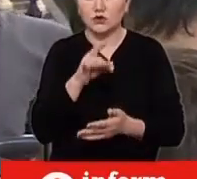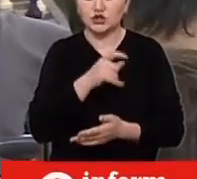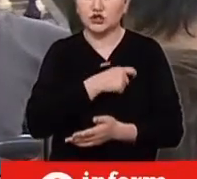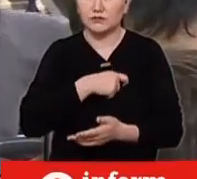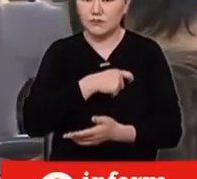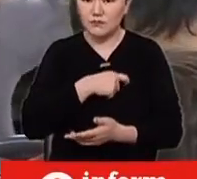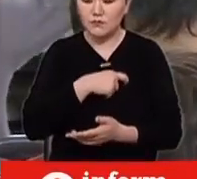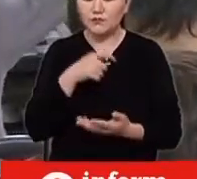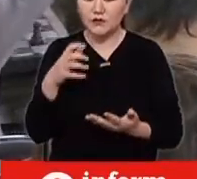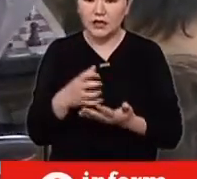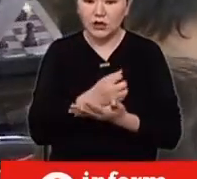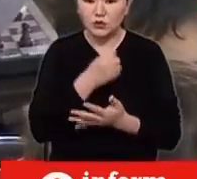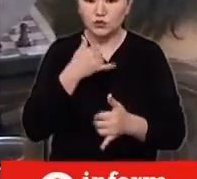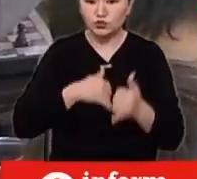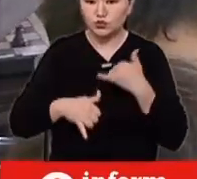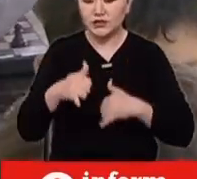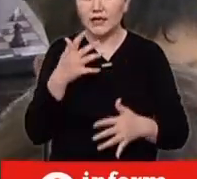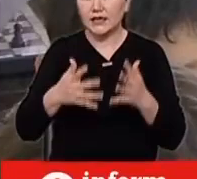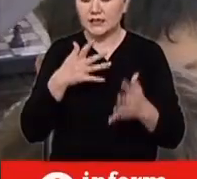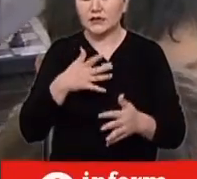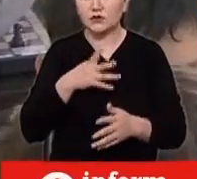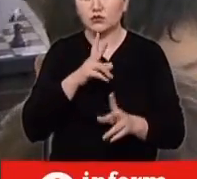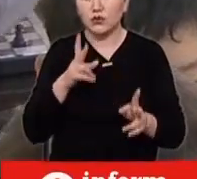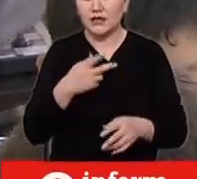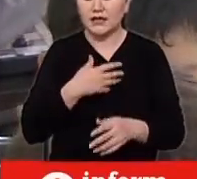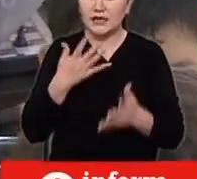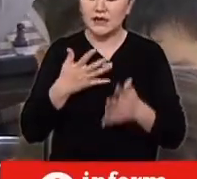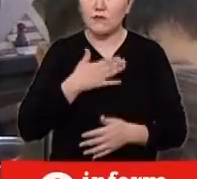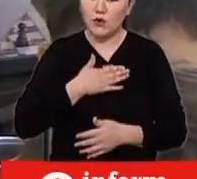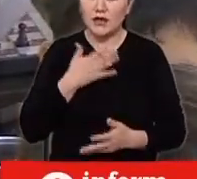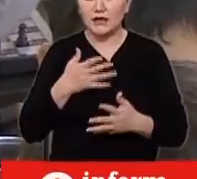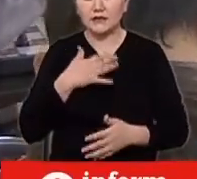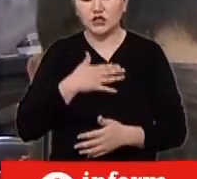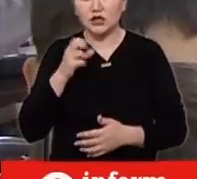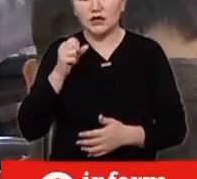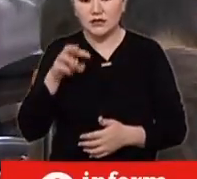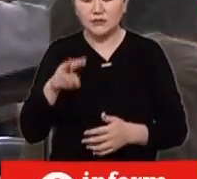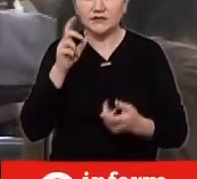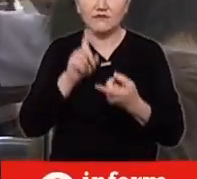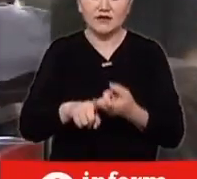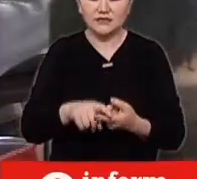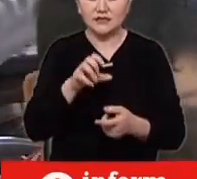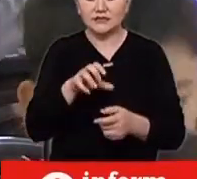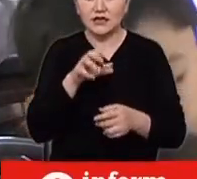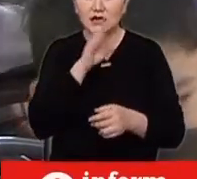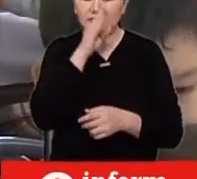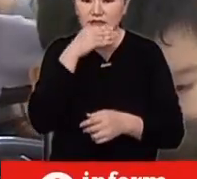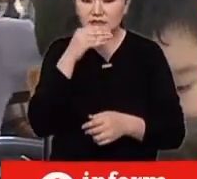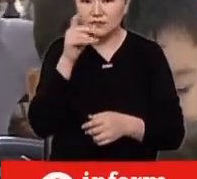И кто-то из наших, либо я, либо наши администраторы, они свяжутся с представителем, с родителем